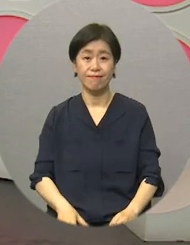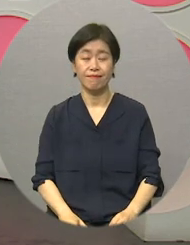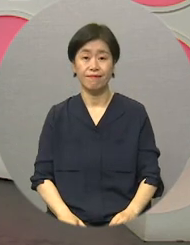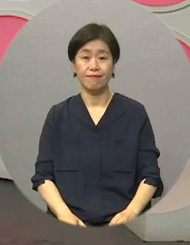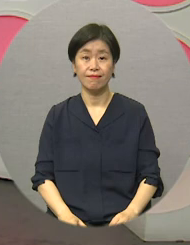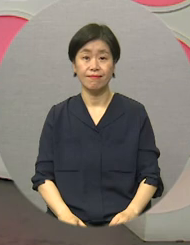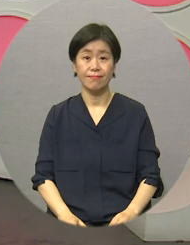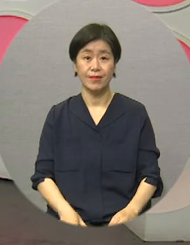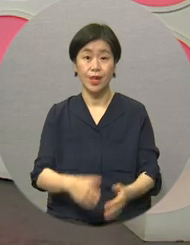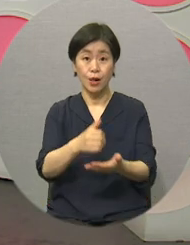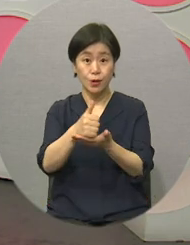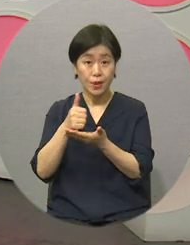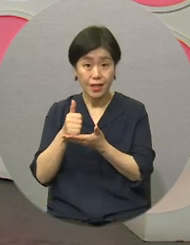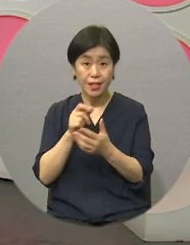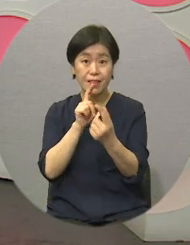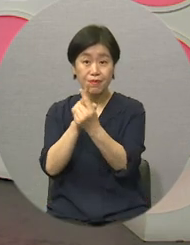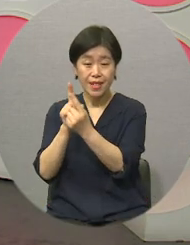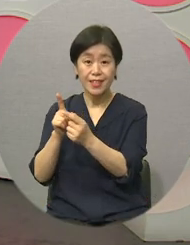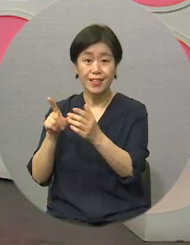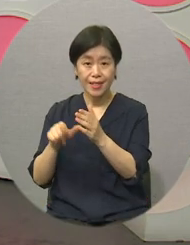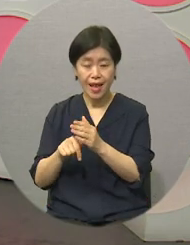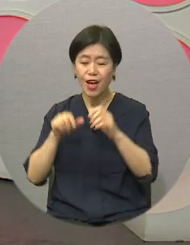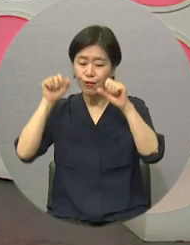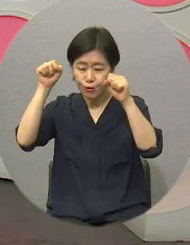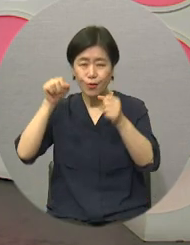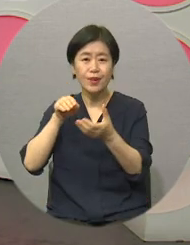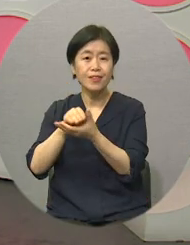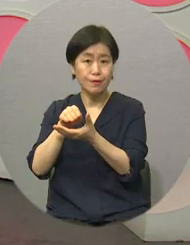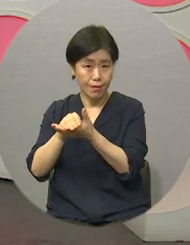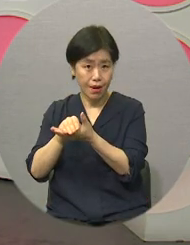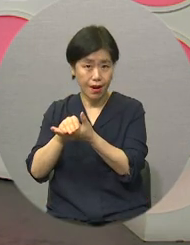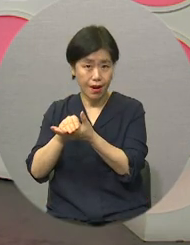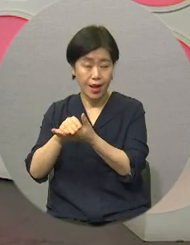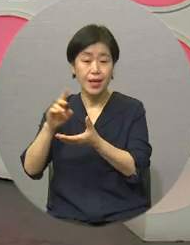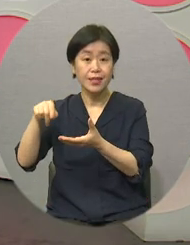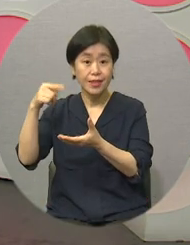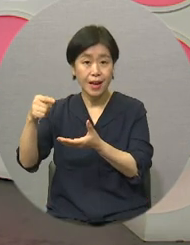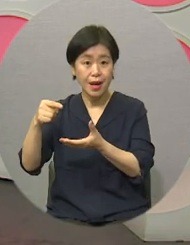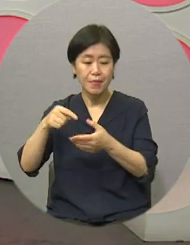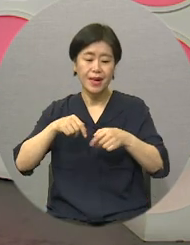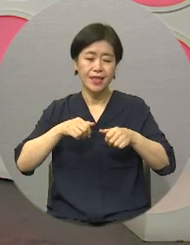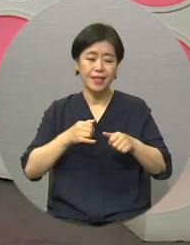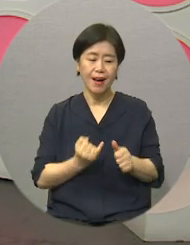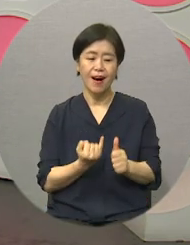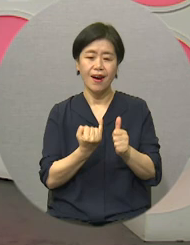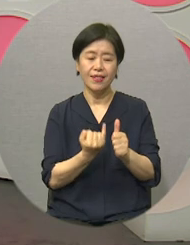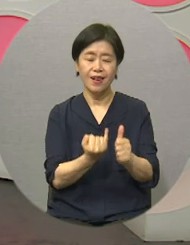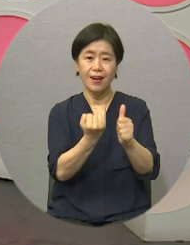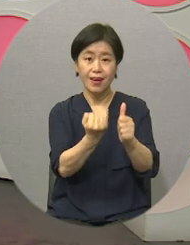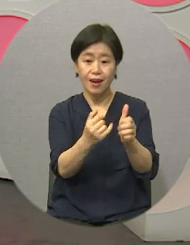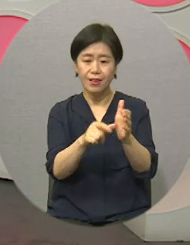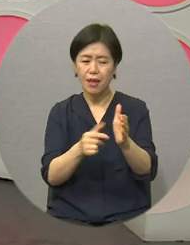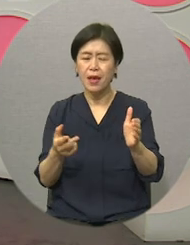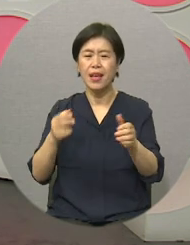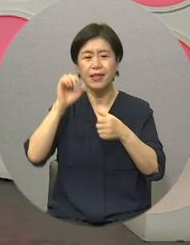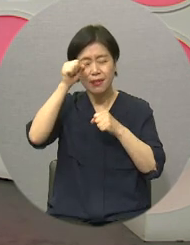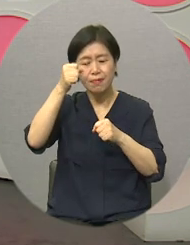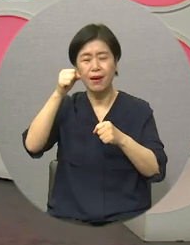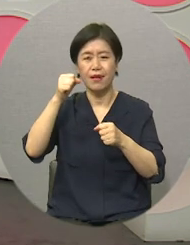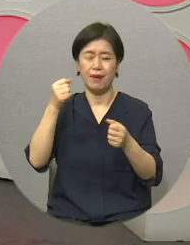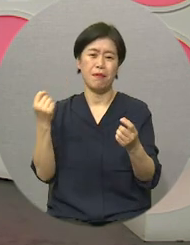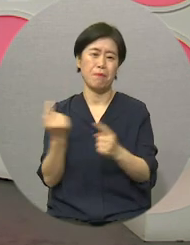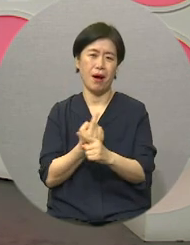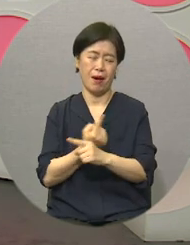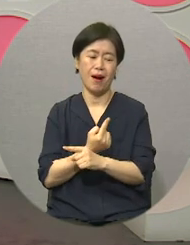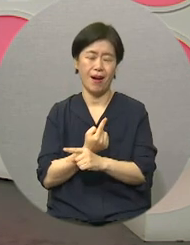하객을 맞이한 뒤 입장 전에 구두로 가라 신기로 한 것입니다 어쩔 수 없는 결정이지만 때와